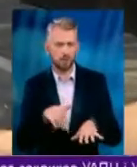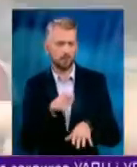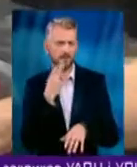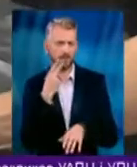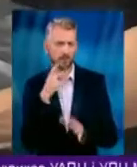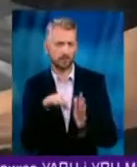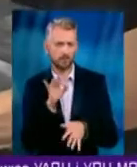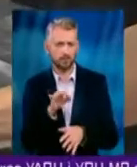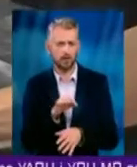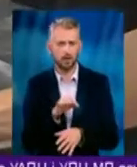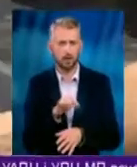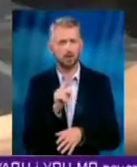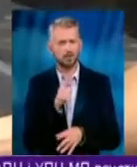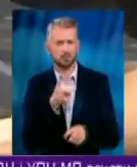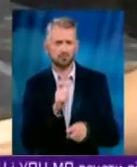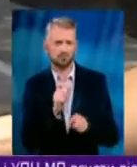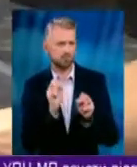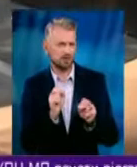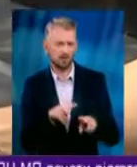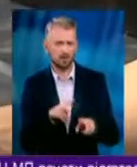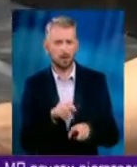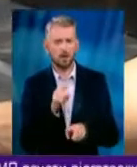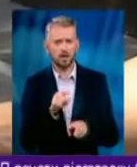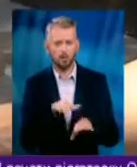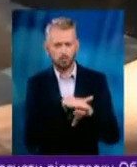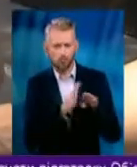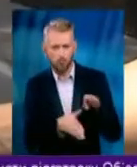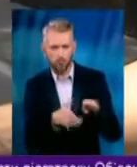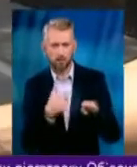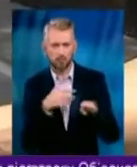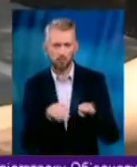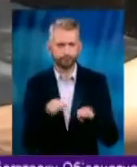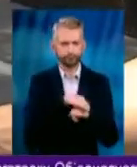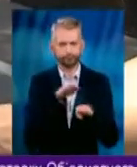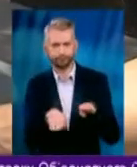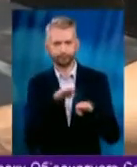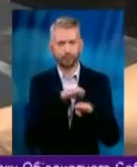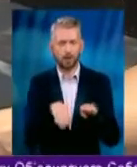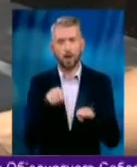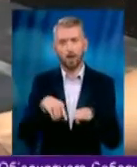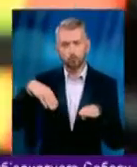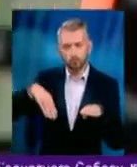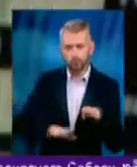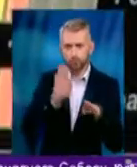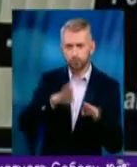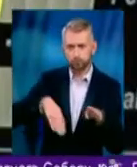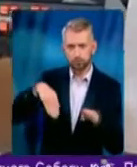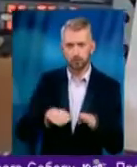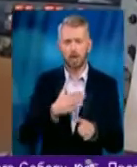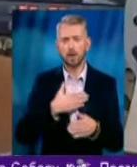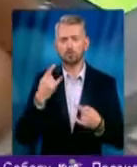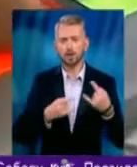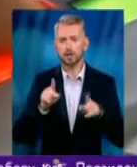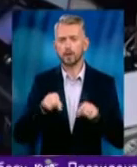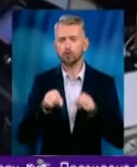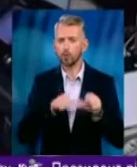катаемся. Там не очень безопасно. Там у нас бровка, мы типа с ней прыгаем со ступенек. А тут рампы, тут можно в ночь делать. Наш телеканал також